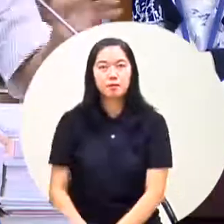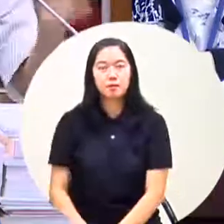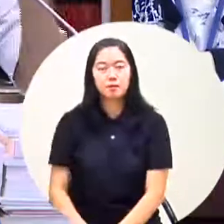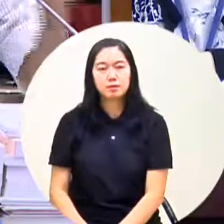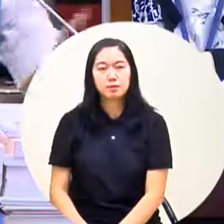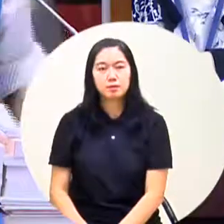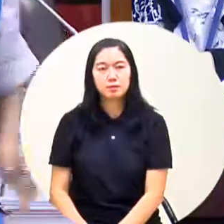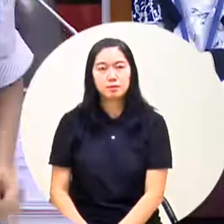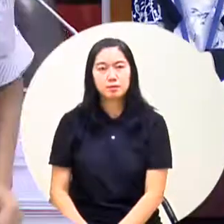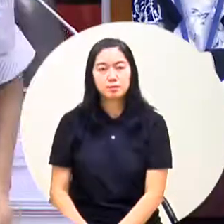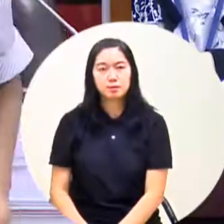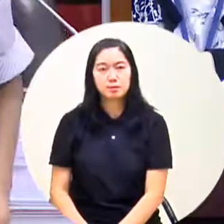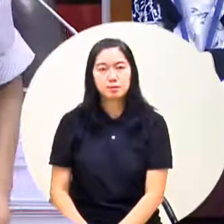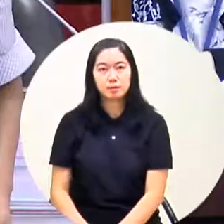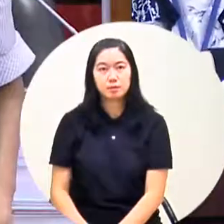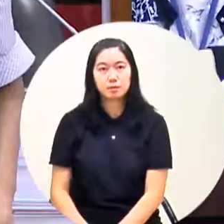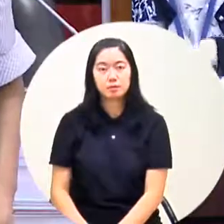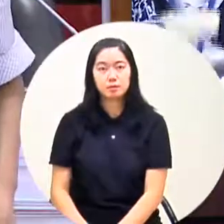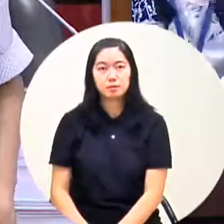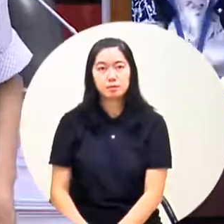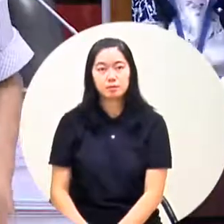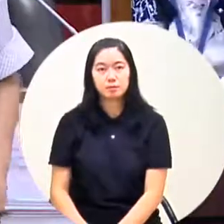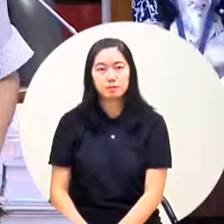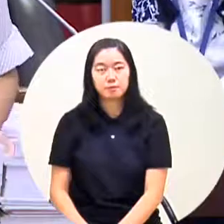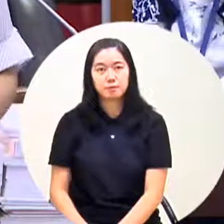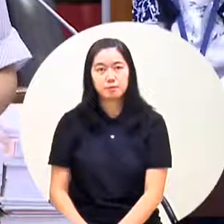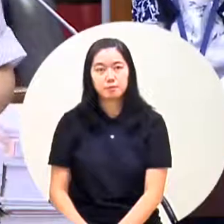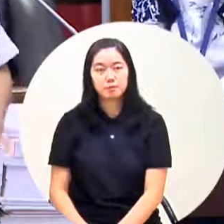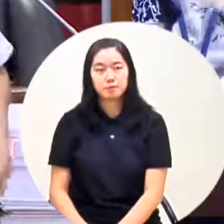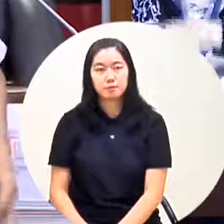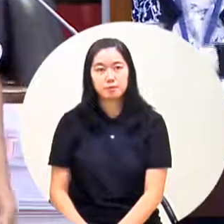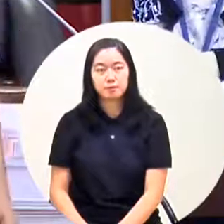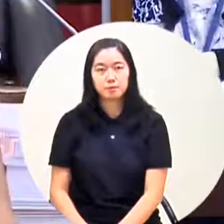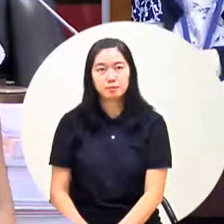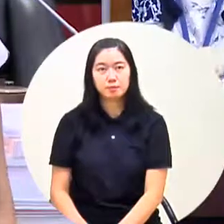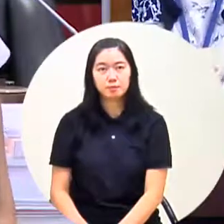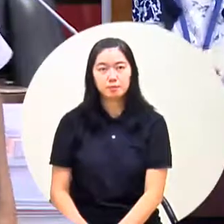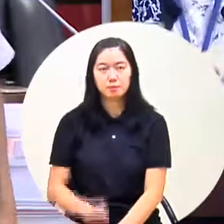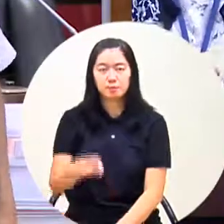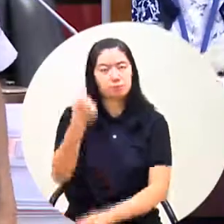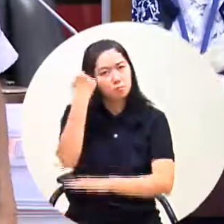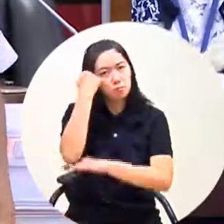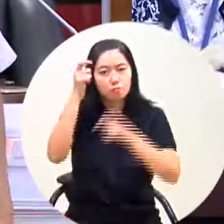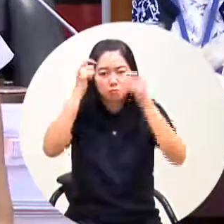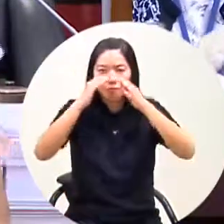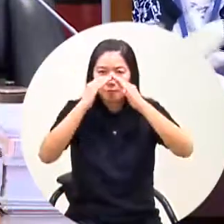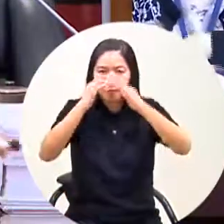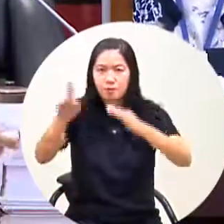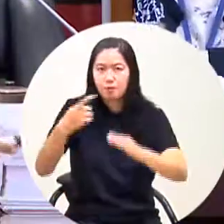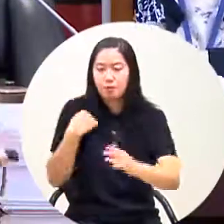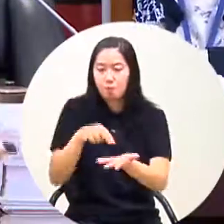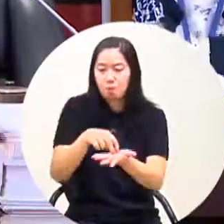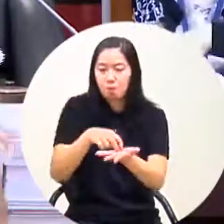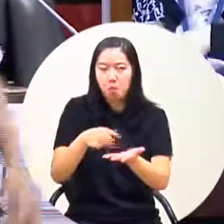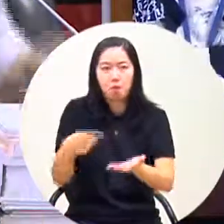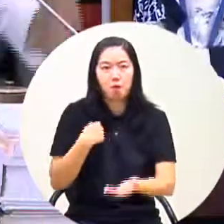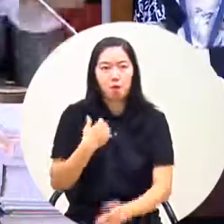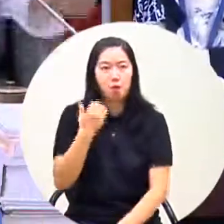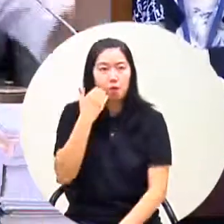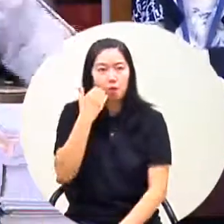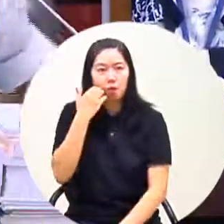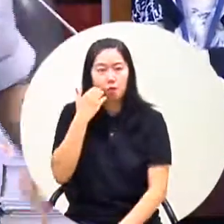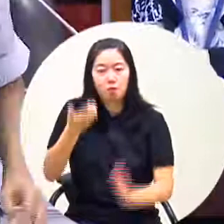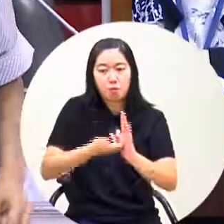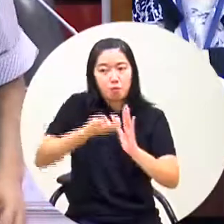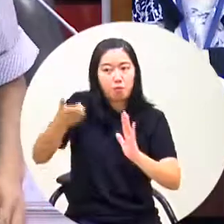明确的一个答案，那才对啊，对对啊，不要让我们住在高雄市都非常的怕。我若住在台北市，我会当